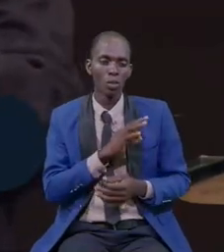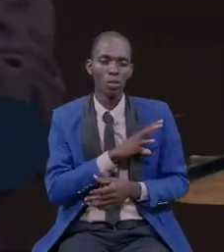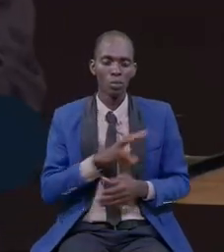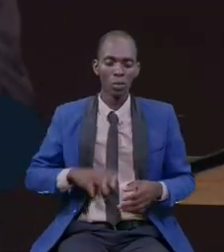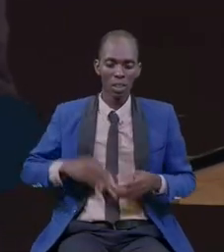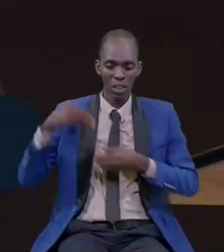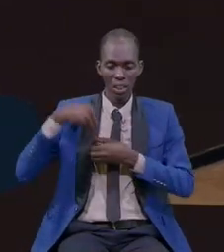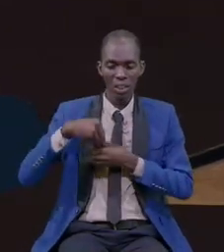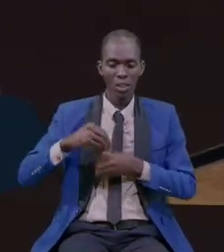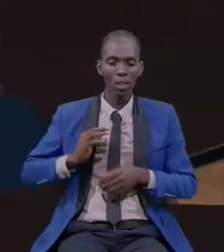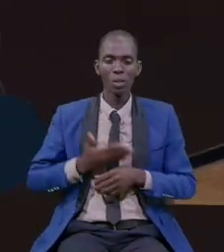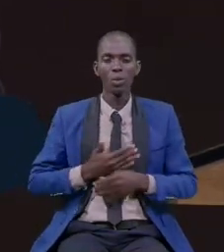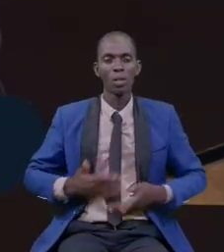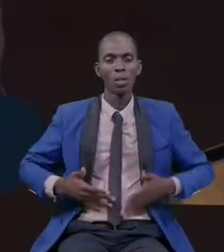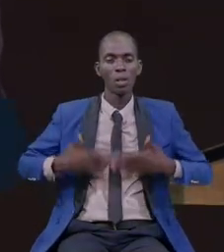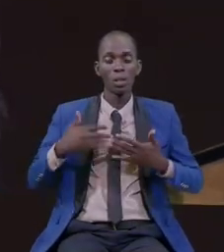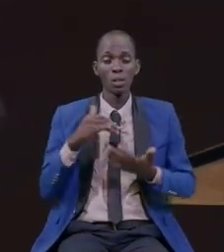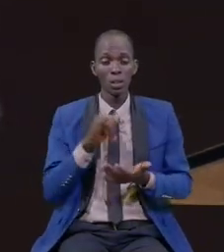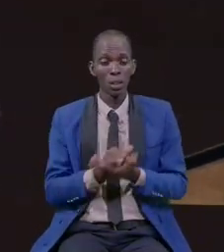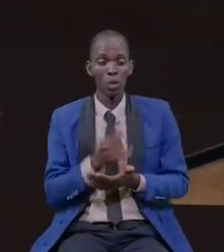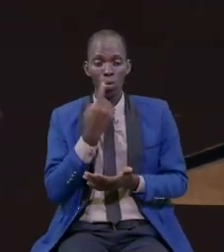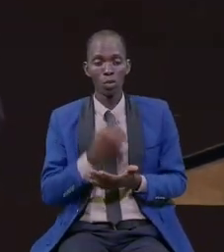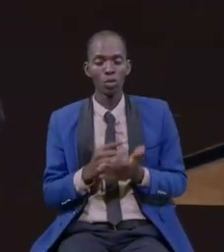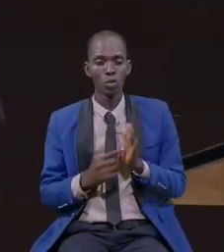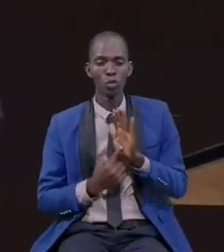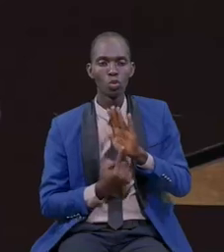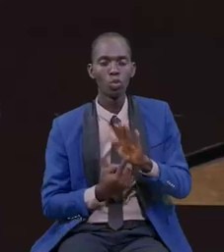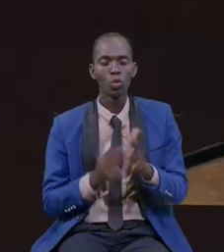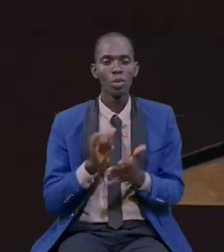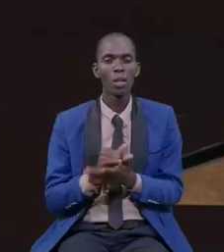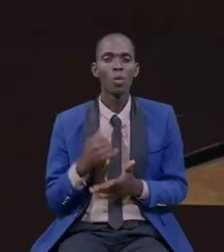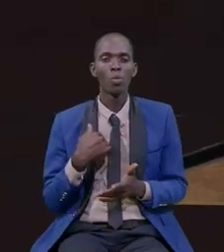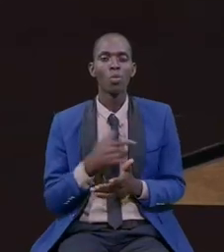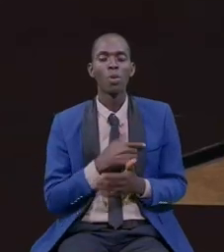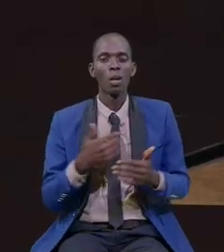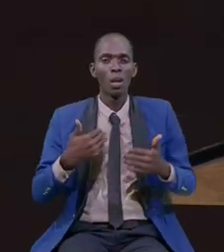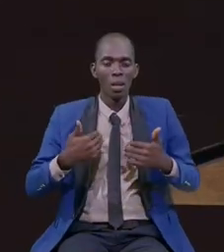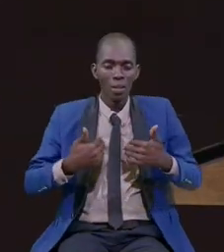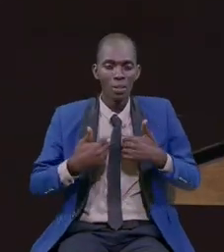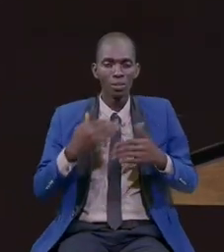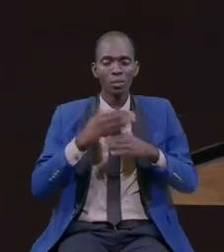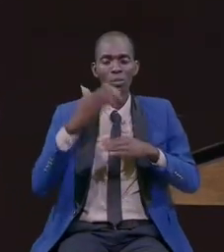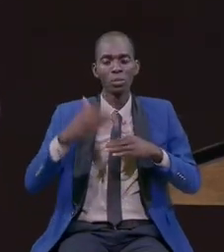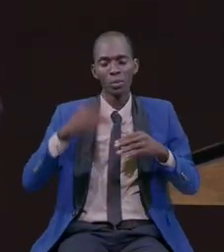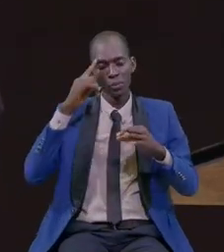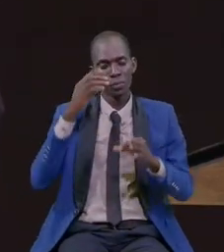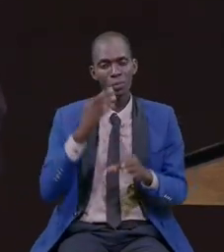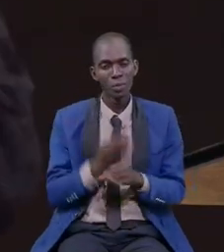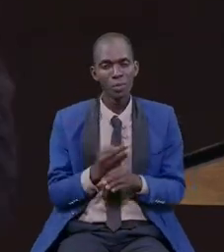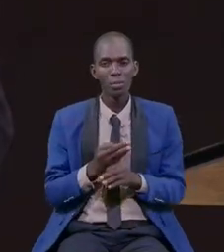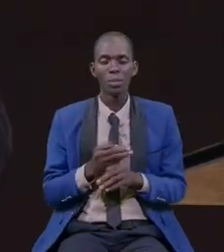avons réellement la foi décisive la foi agissante la foi